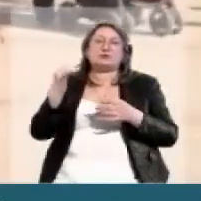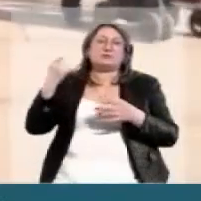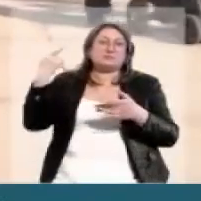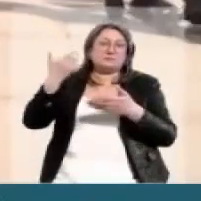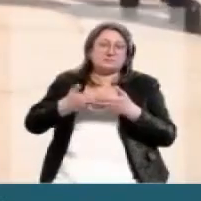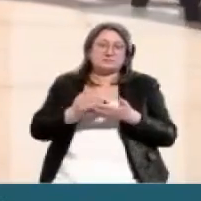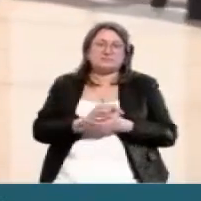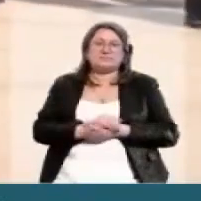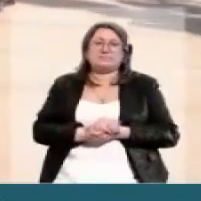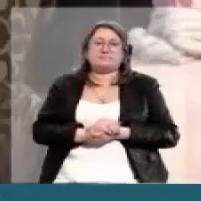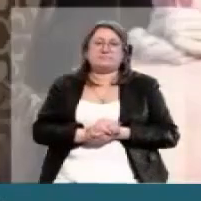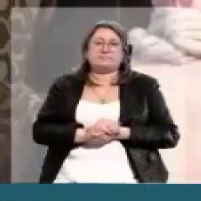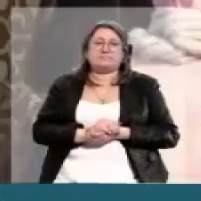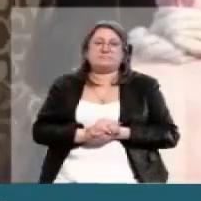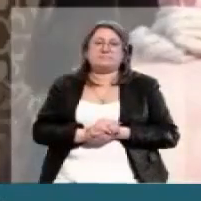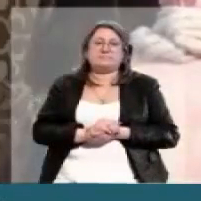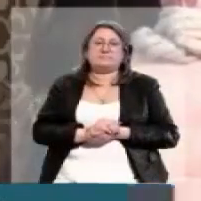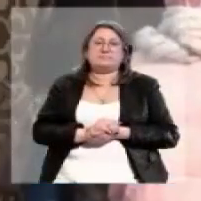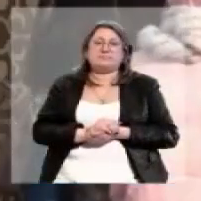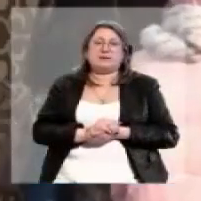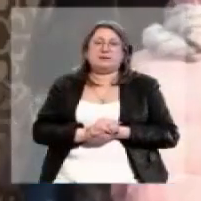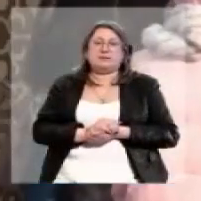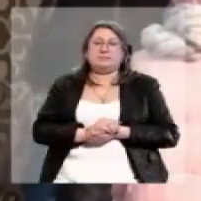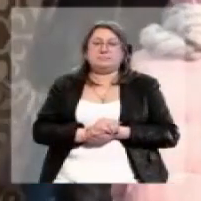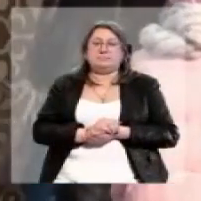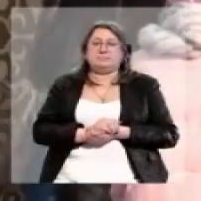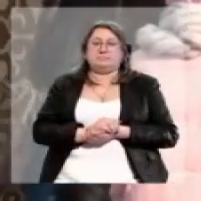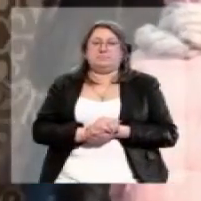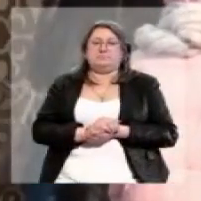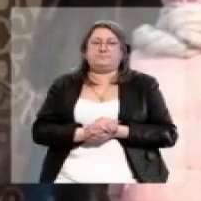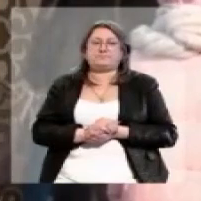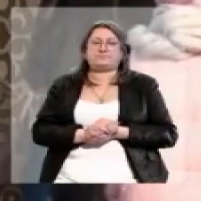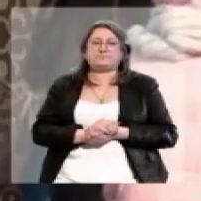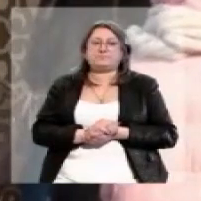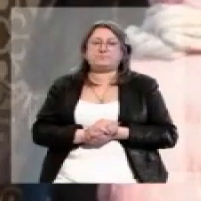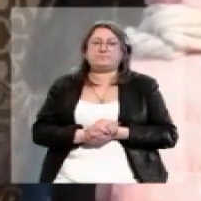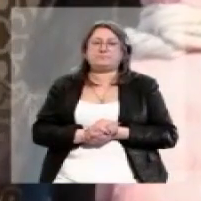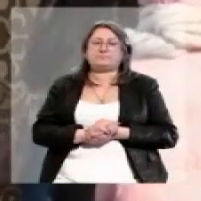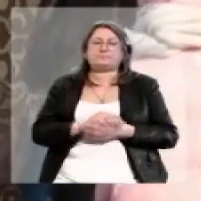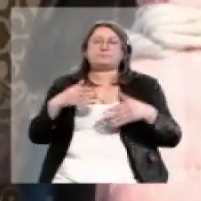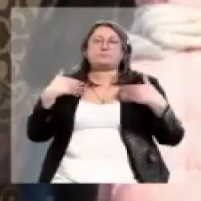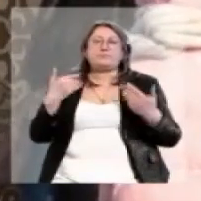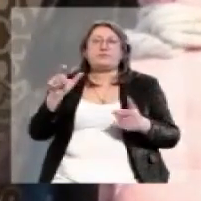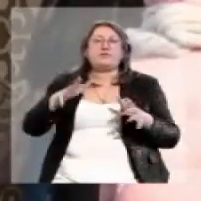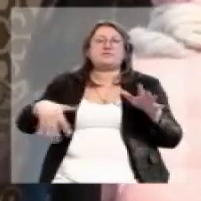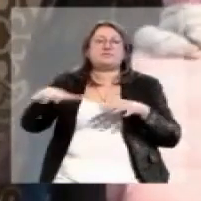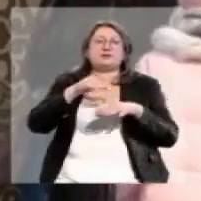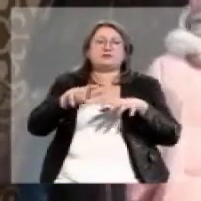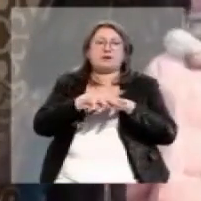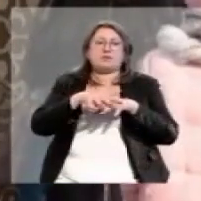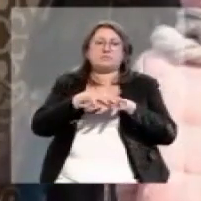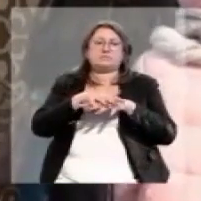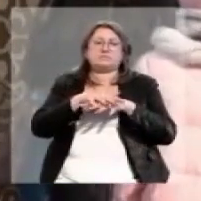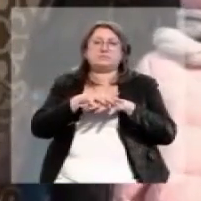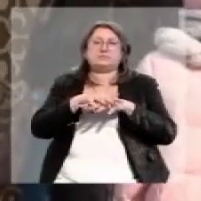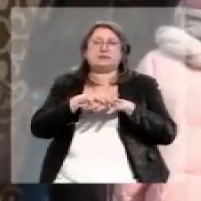бағытталған іс-шаралар өтіп жатыр. Құрметті жамағат, бүгінгі Наурыз мейрамы құтты болсын. Ақ көп болсын, ойып